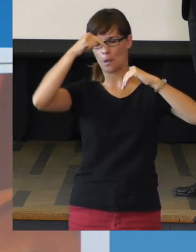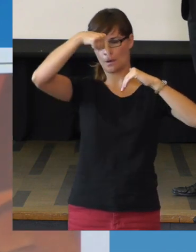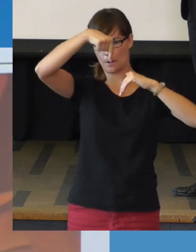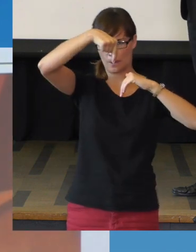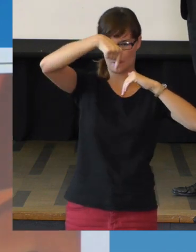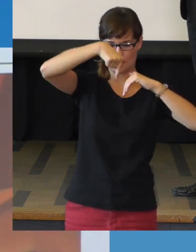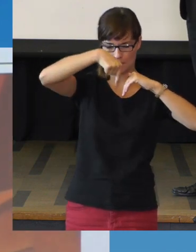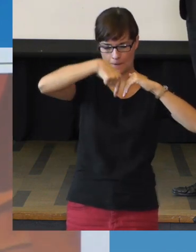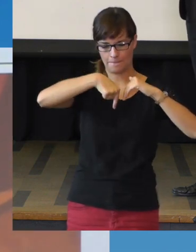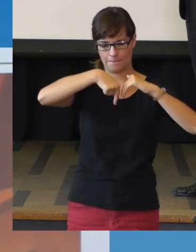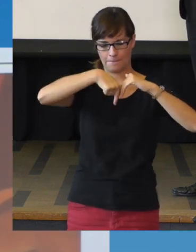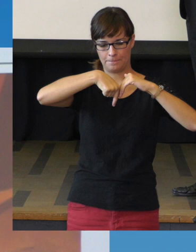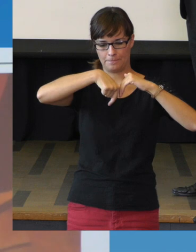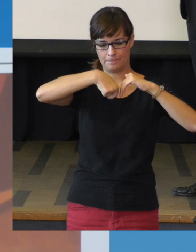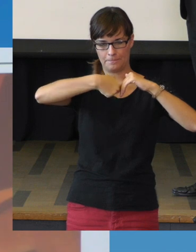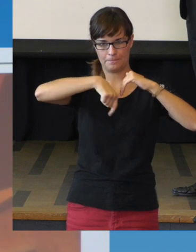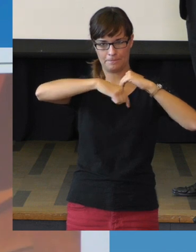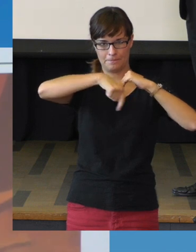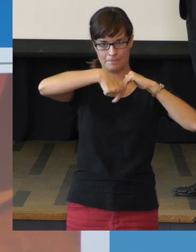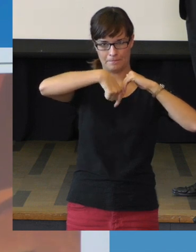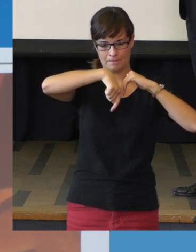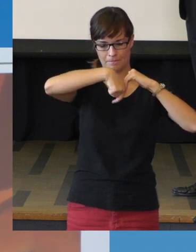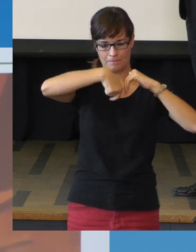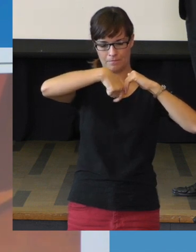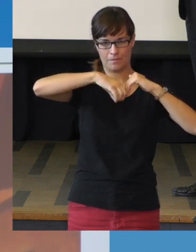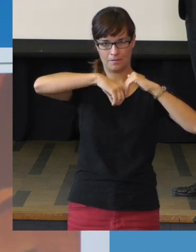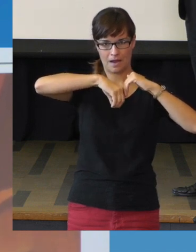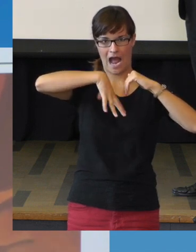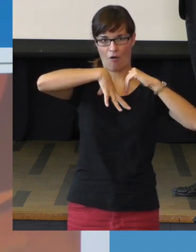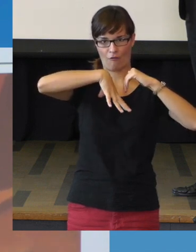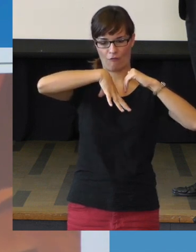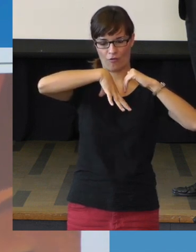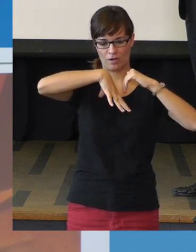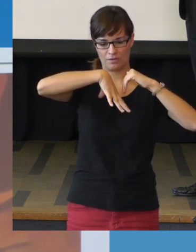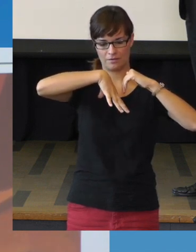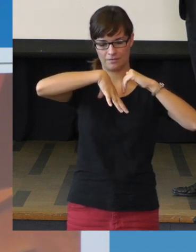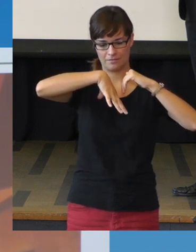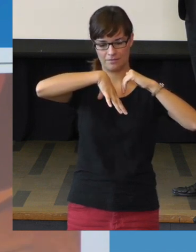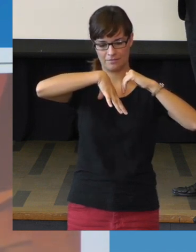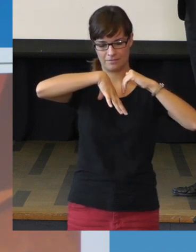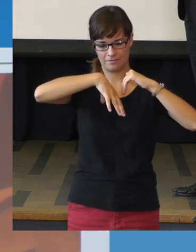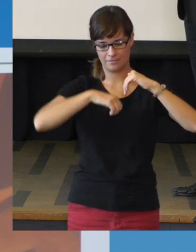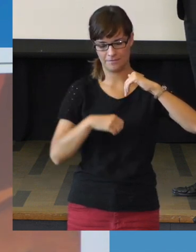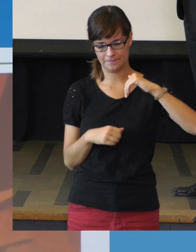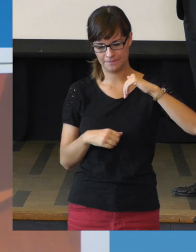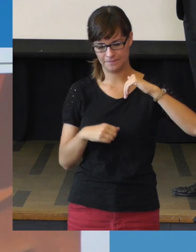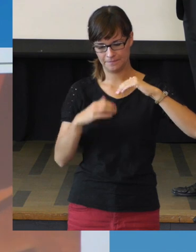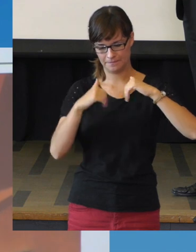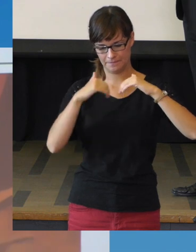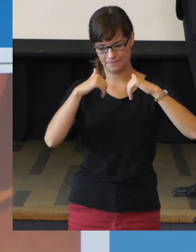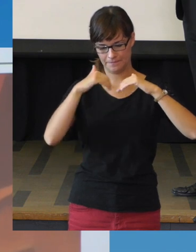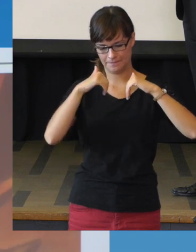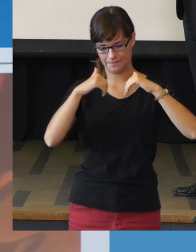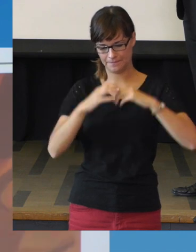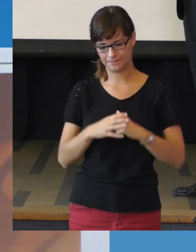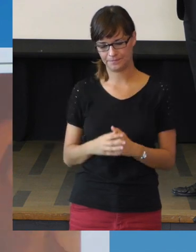Dann wird als nächstes dieser Clip eröffnet, nachdem er in der richtigen Position zur Mitralklappe steht. Das passiert jetzt